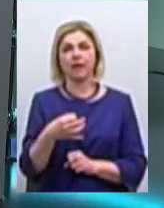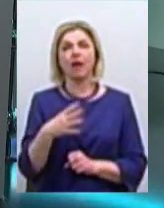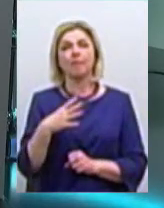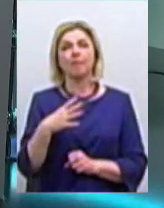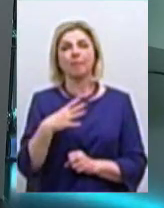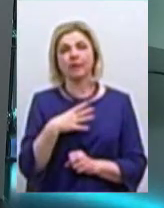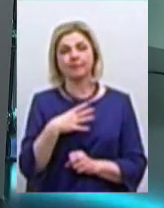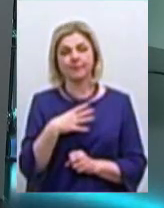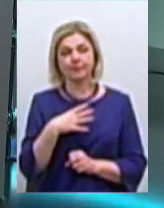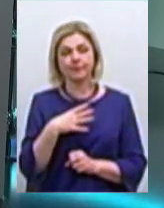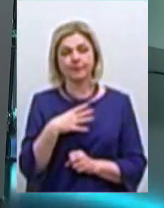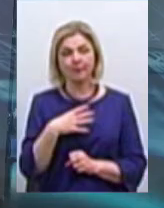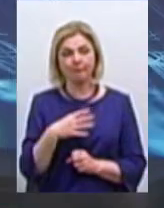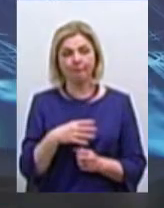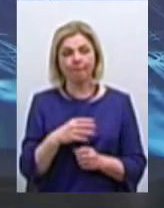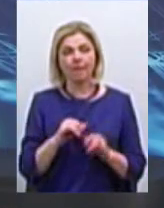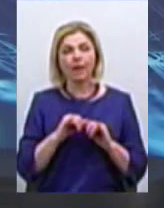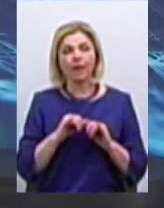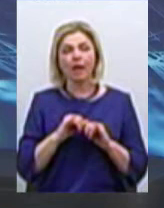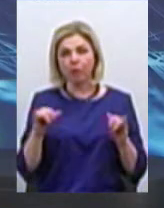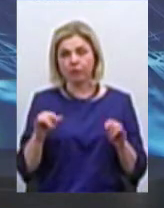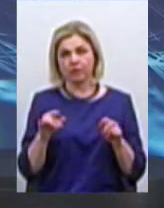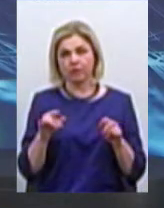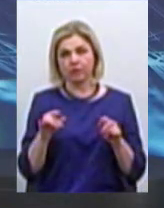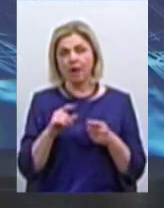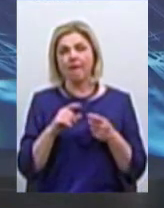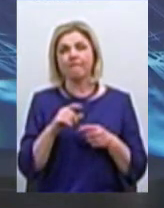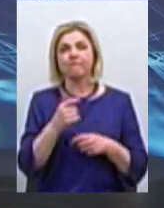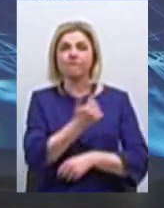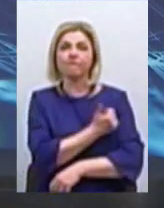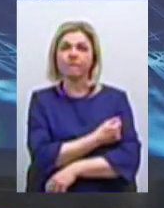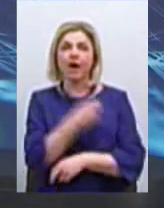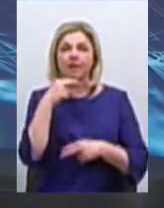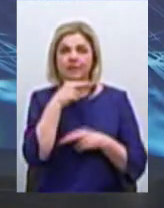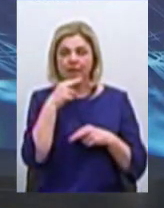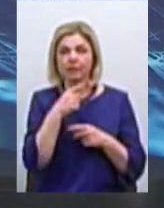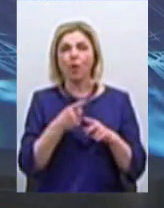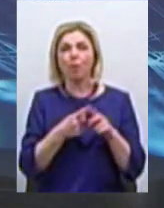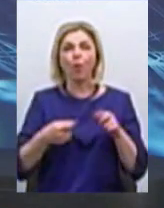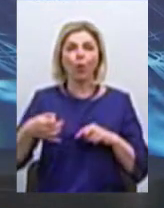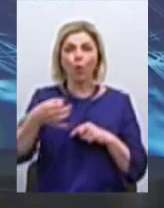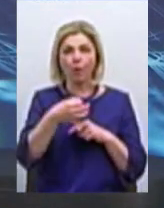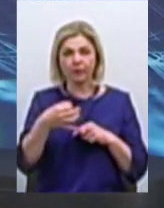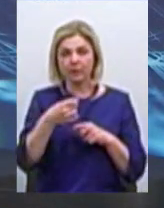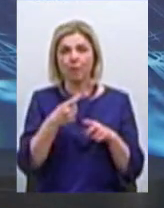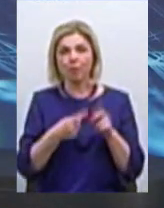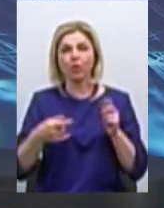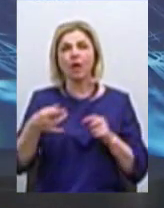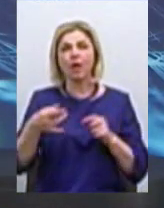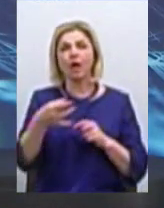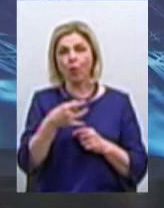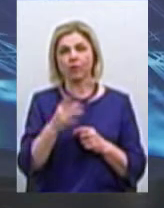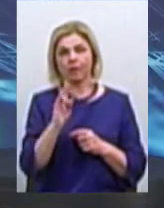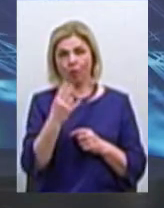було з літаків розповсюджено вакцина пів області. Пів районів області